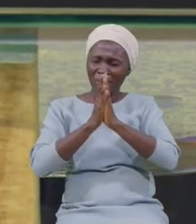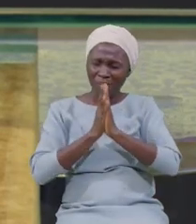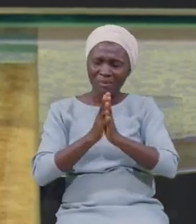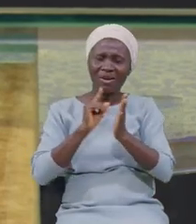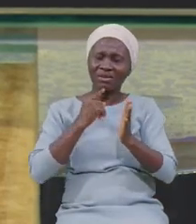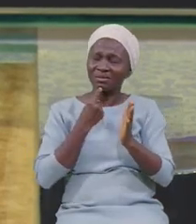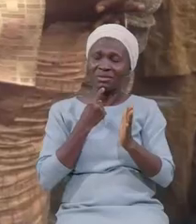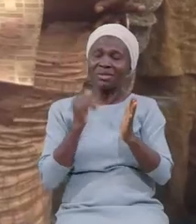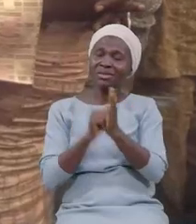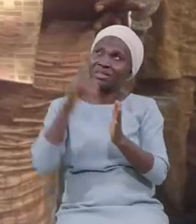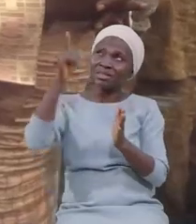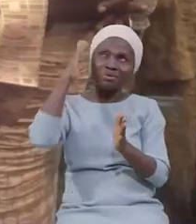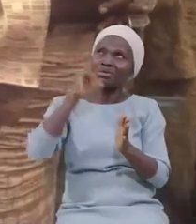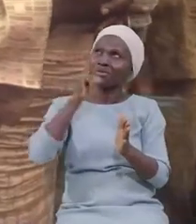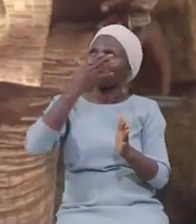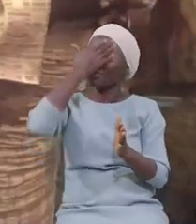qu'il n'oublie pas le pays.